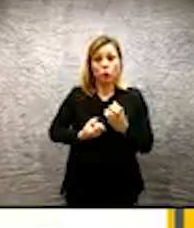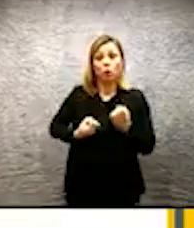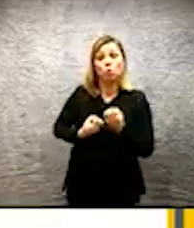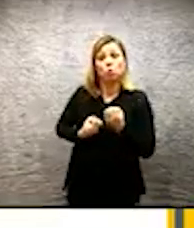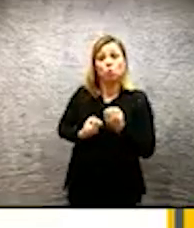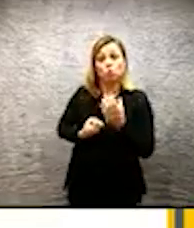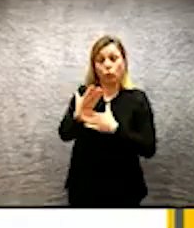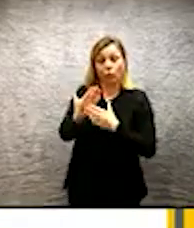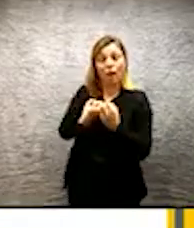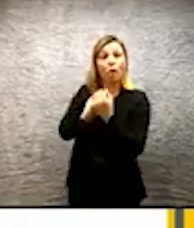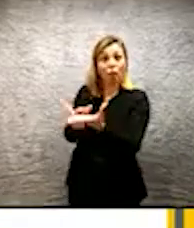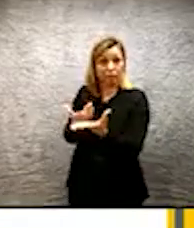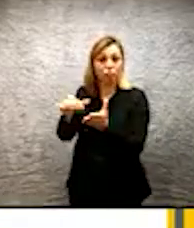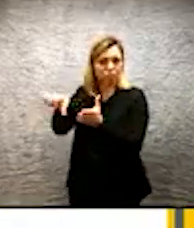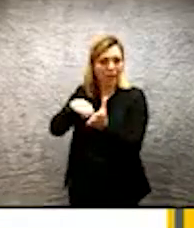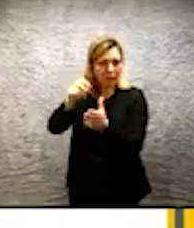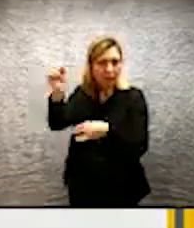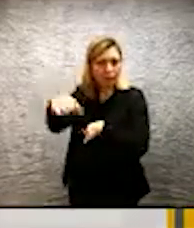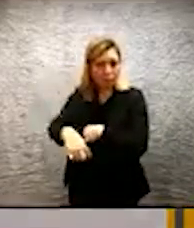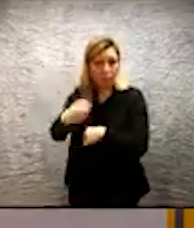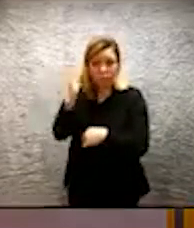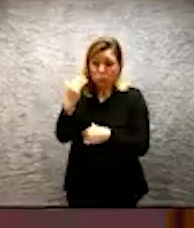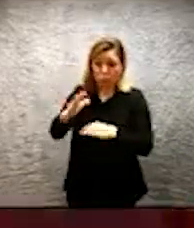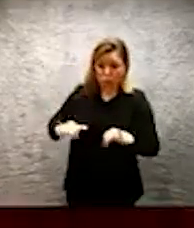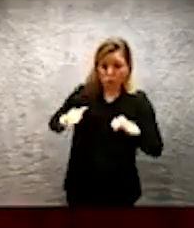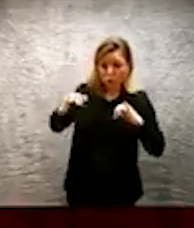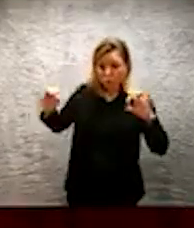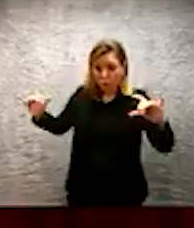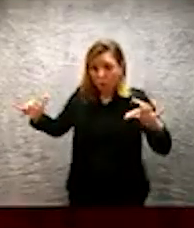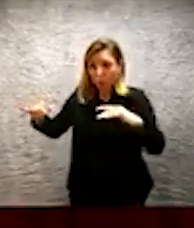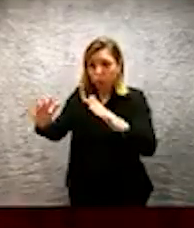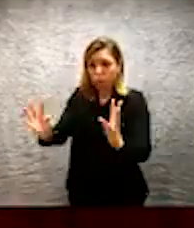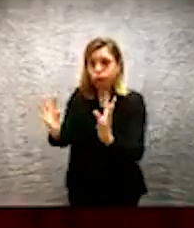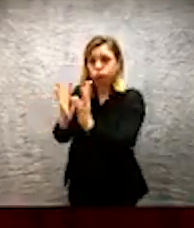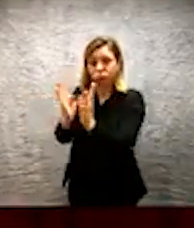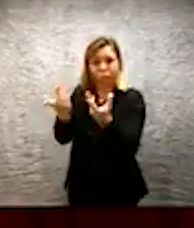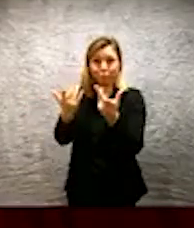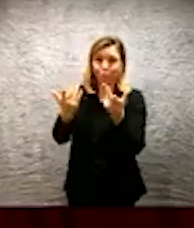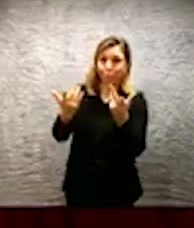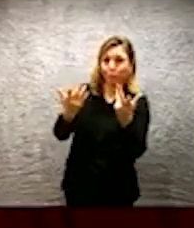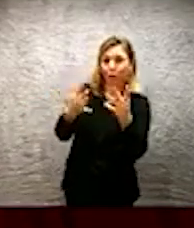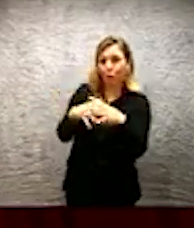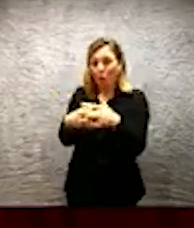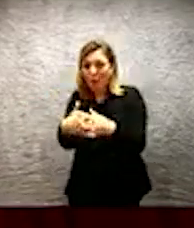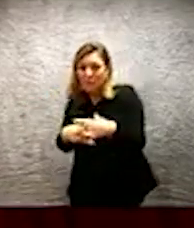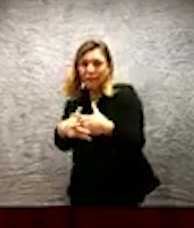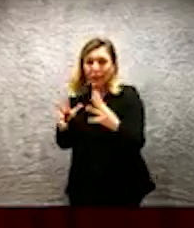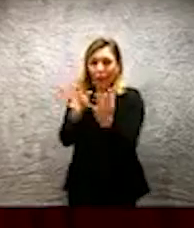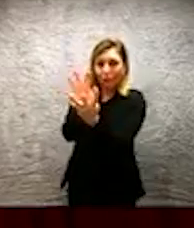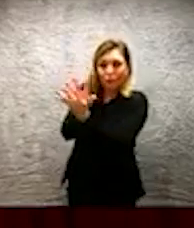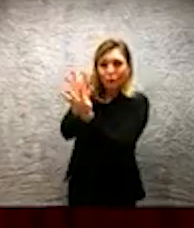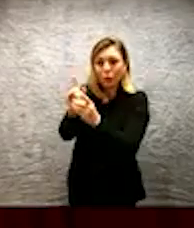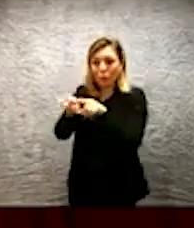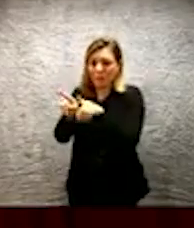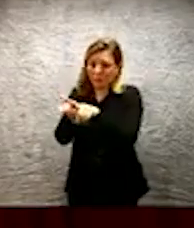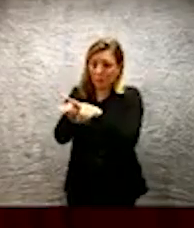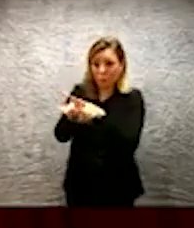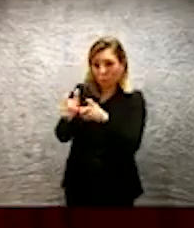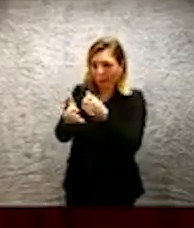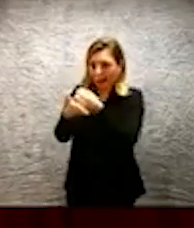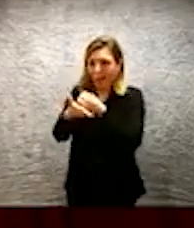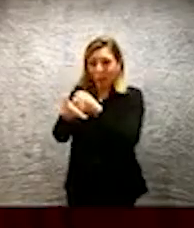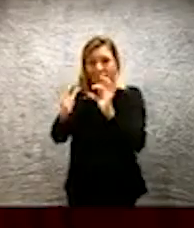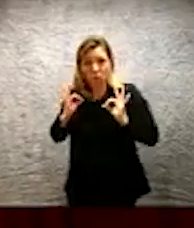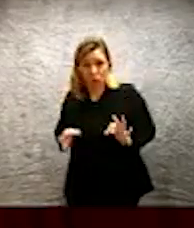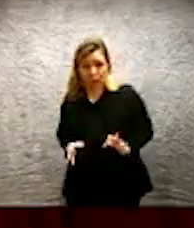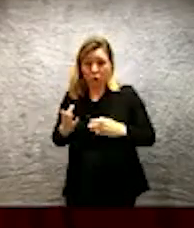tarifée qui permet aux jeunes de venir se rencontrer, se divertir, trouver du soutien dans leur scolarité et aussi avoir accès à